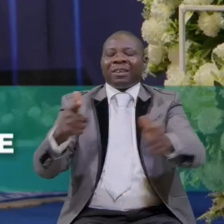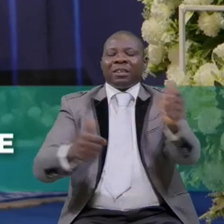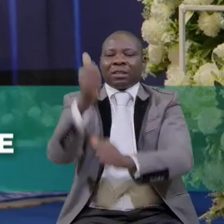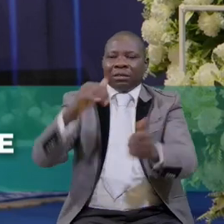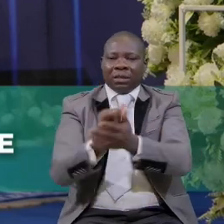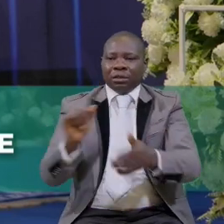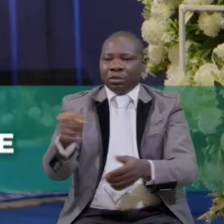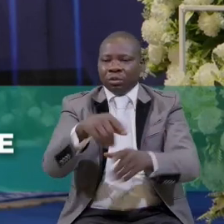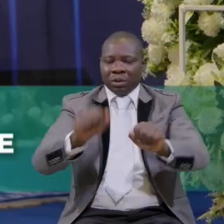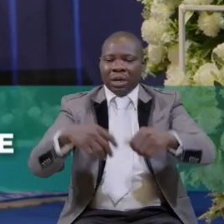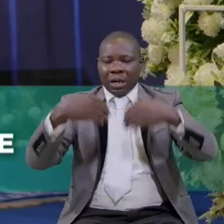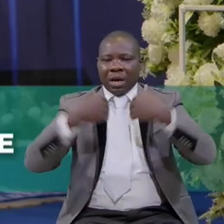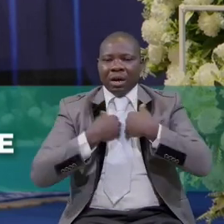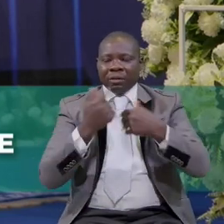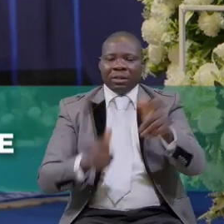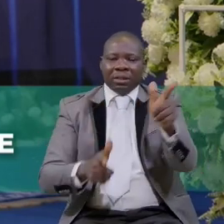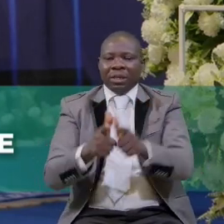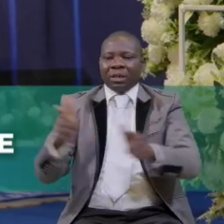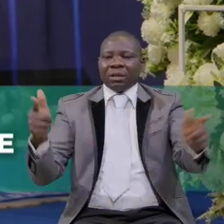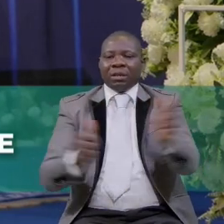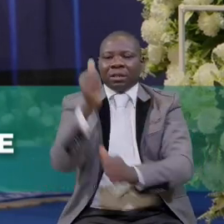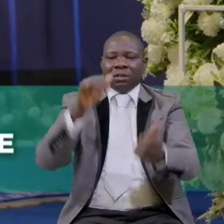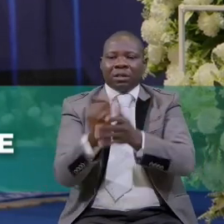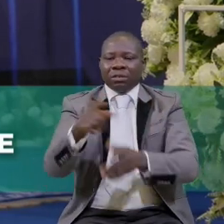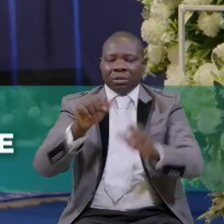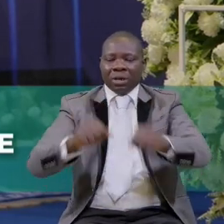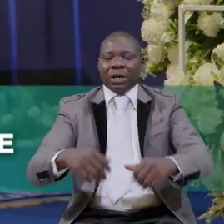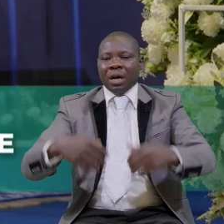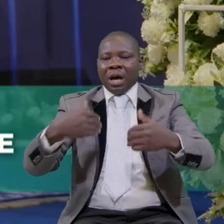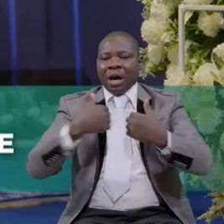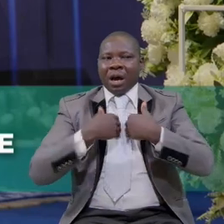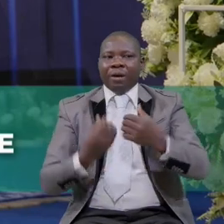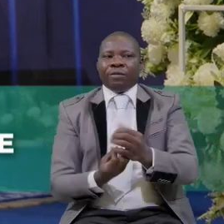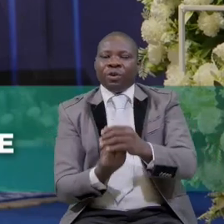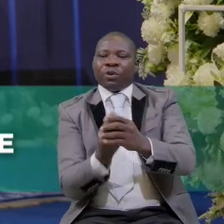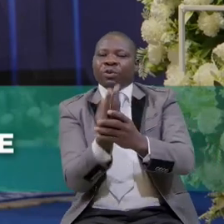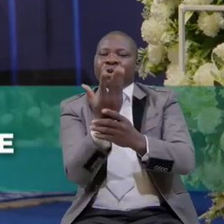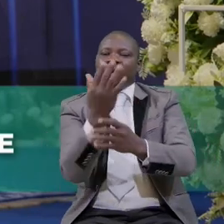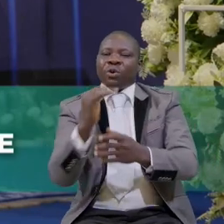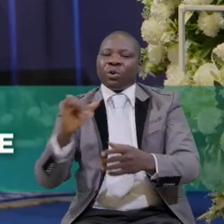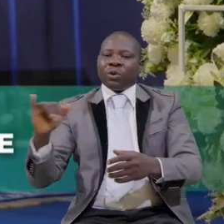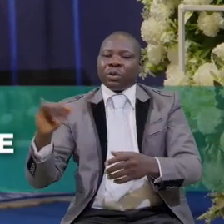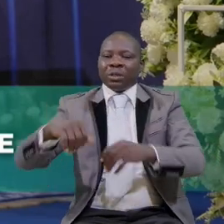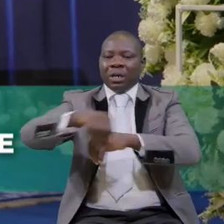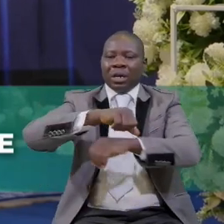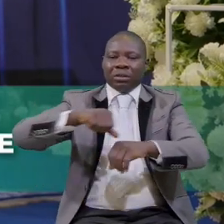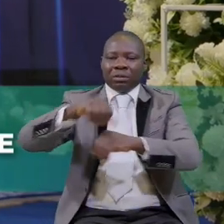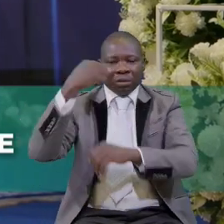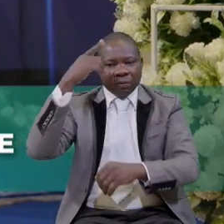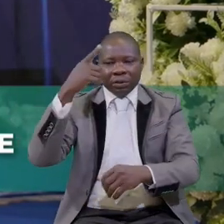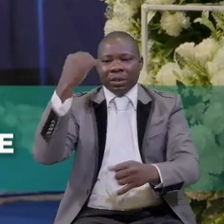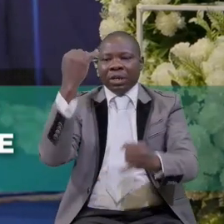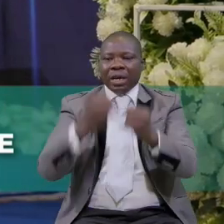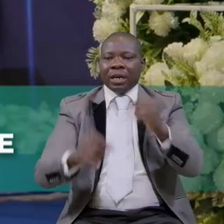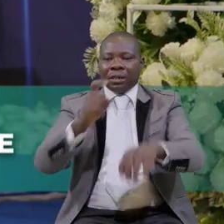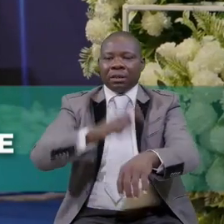le plus haut niveau que tu peux puisses avoir. L'onction ascendante pour la moisson de la fin des